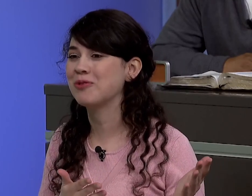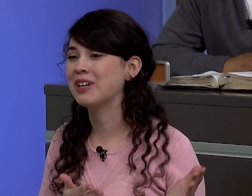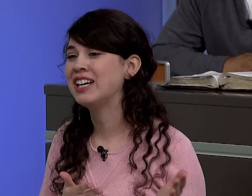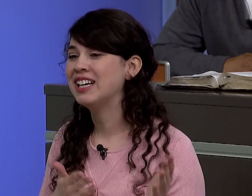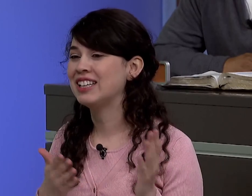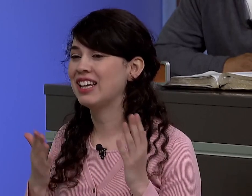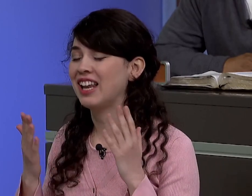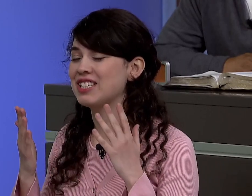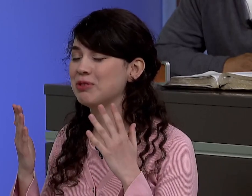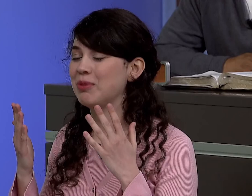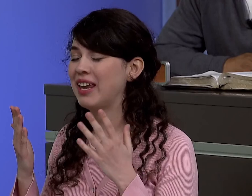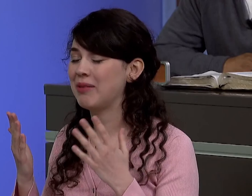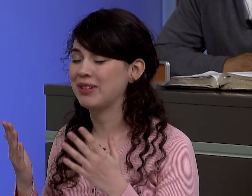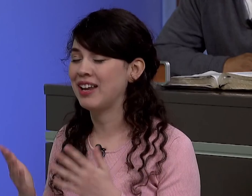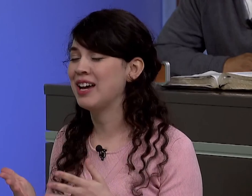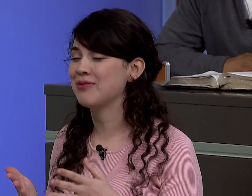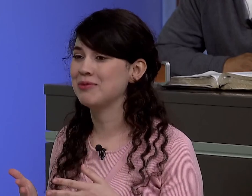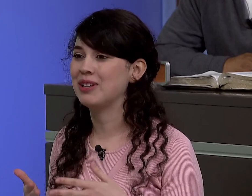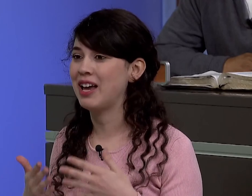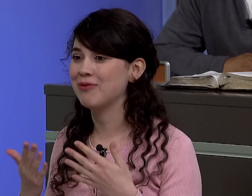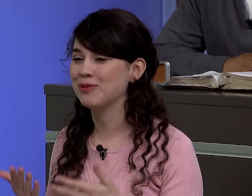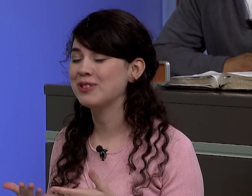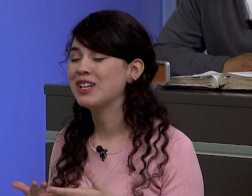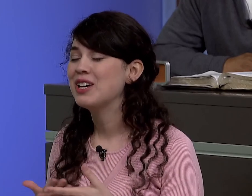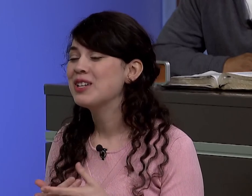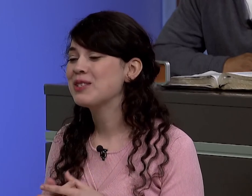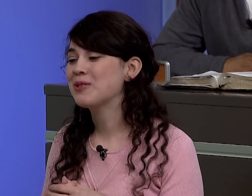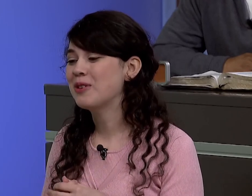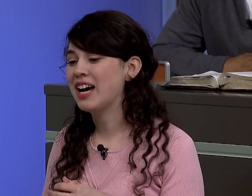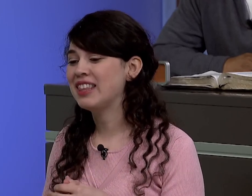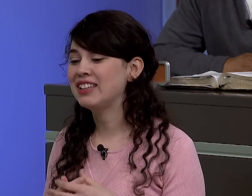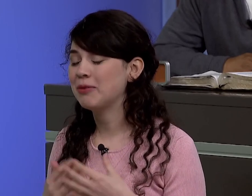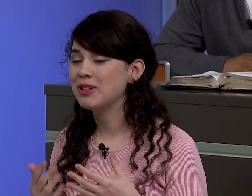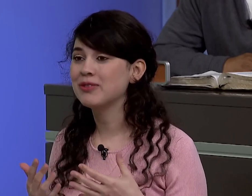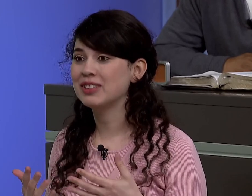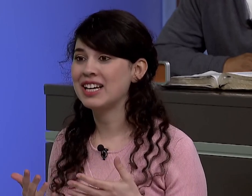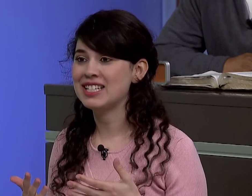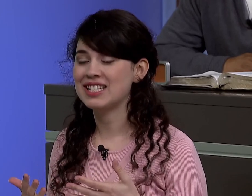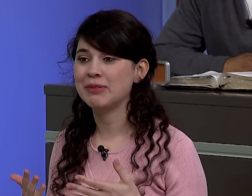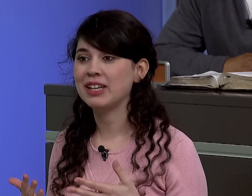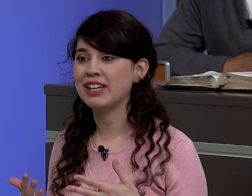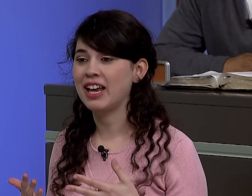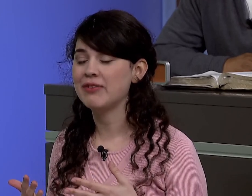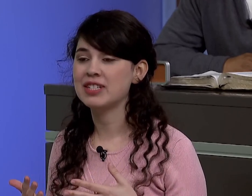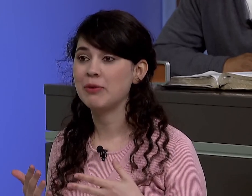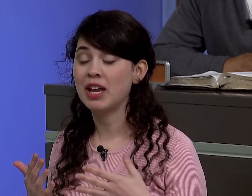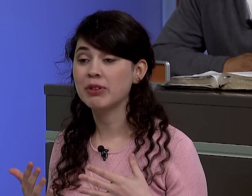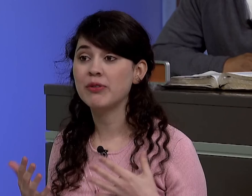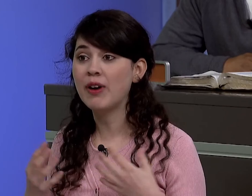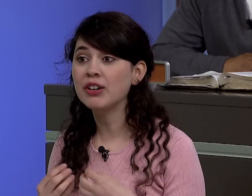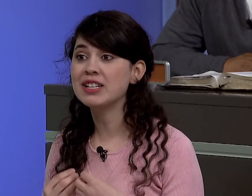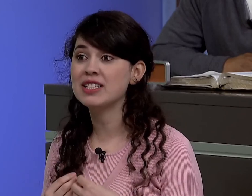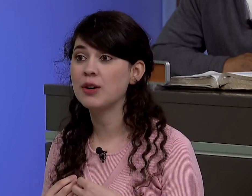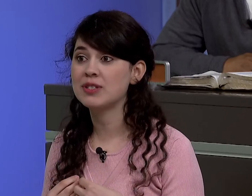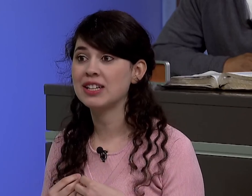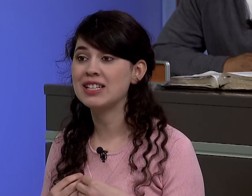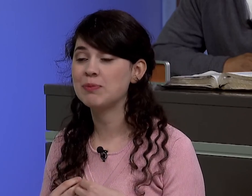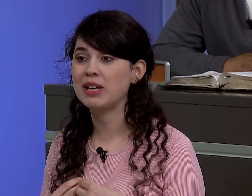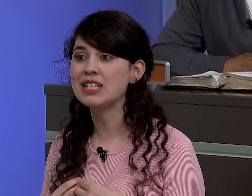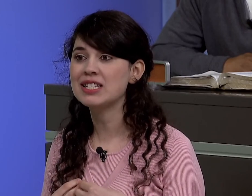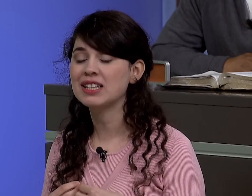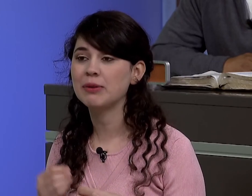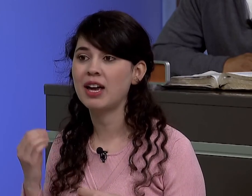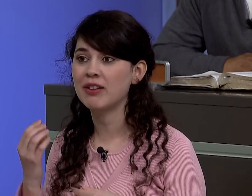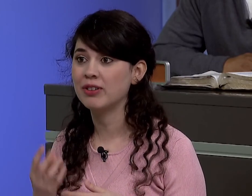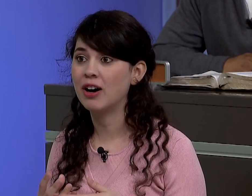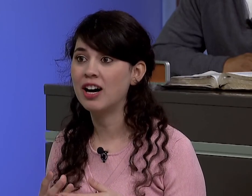zachować go przy życiu i zapewnić mu zaopatrzenie. Możemy się nauczyć tego, że bez względu na to, jak się czujemy,